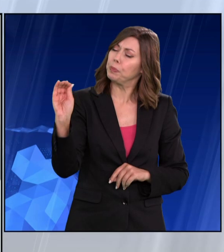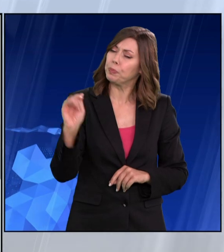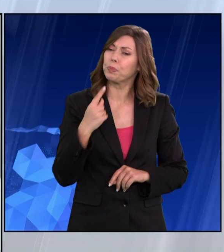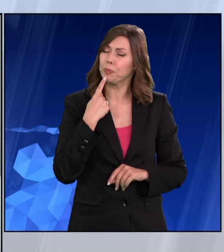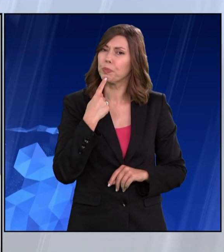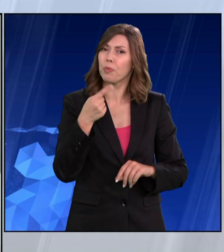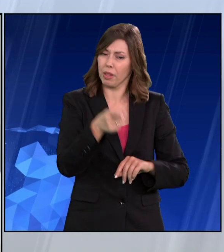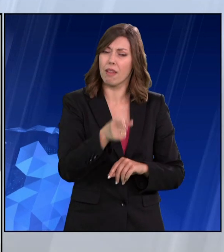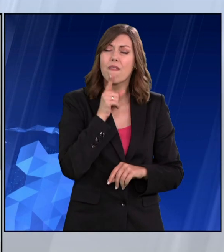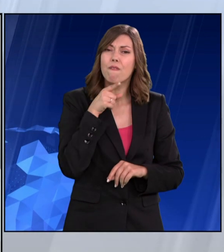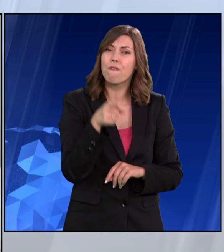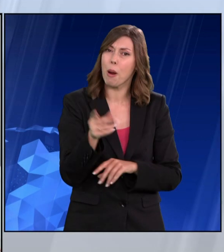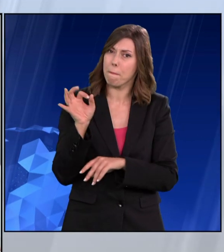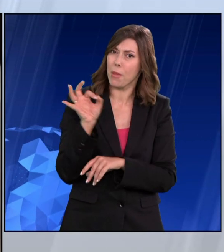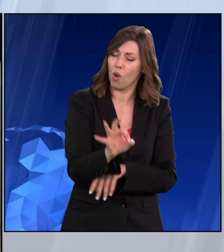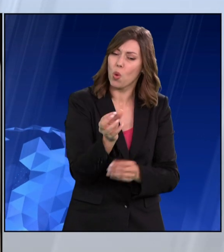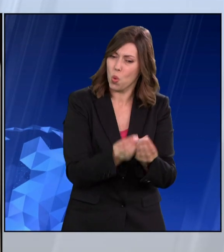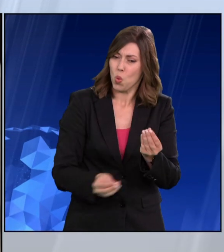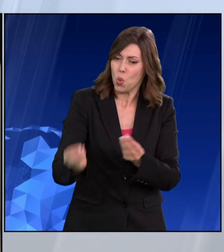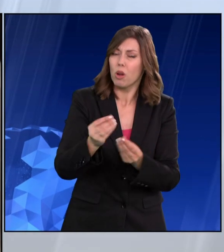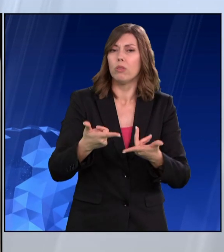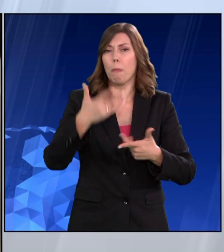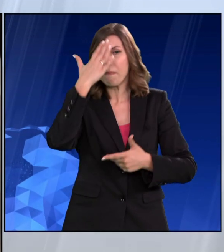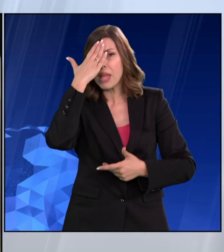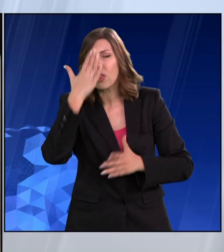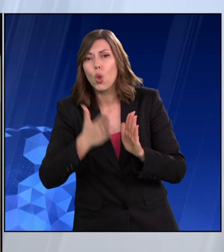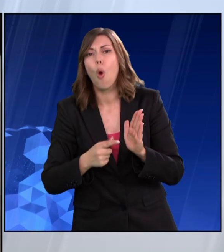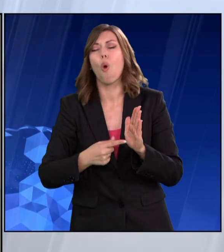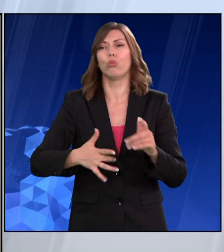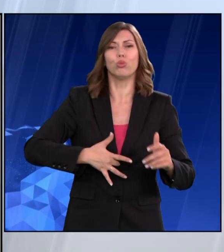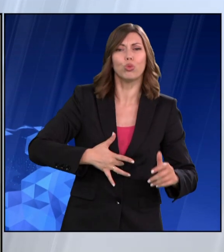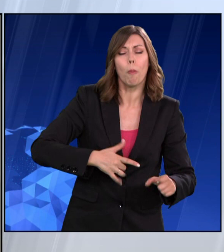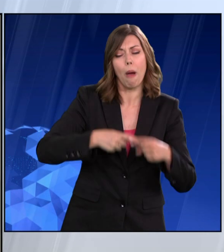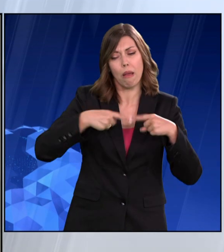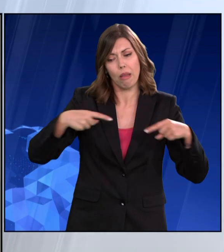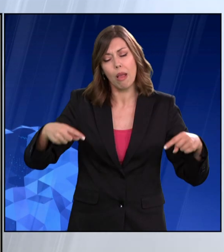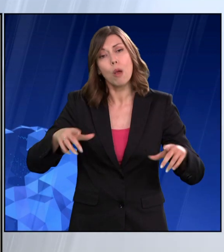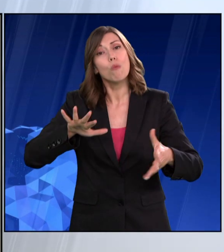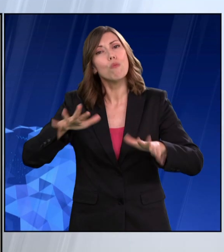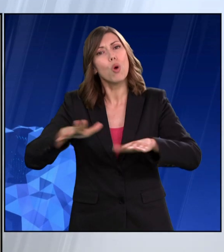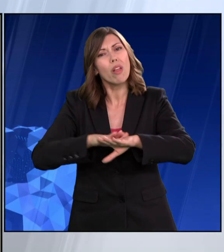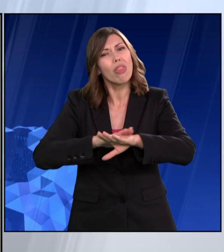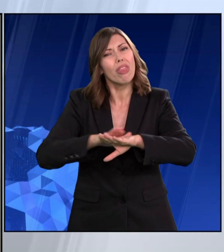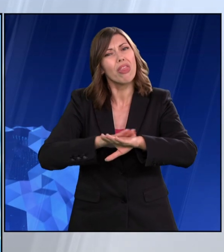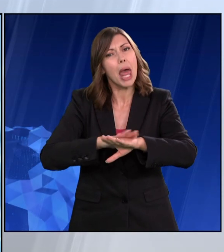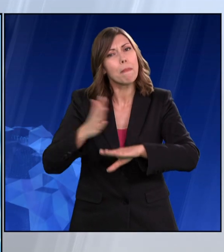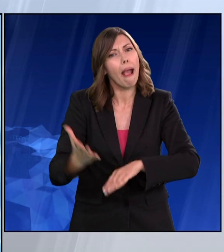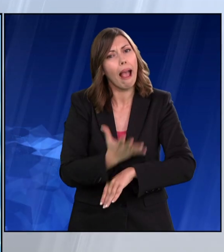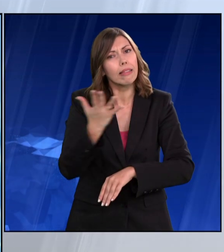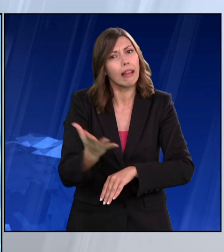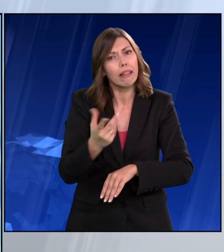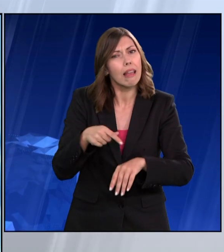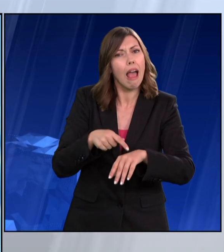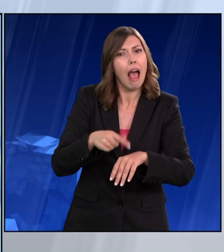το αναπνευστικό και το πεπτικό. Υπάρχει περίπτωση να δημιουργήσει και στο δέρμα μολύνσεις ή είναι άλλος αυτός